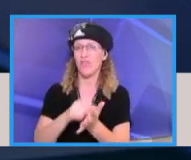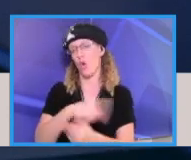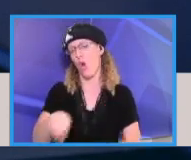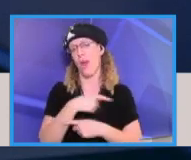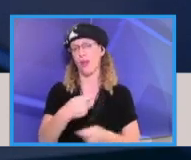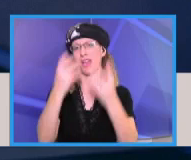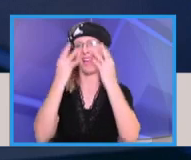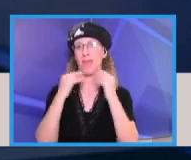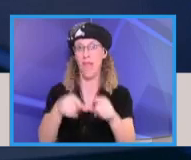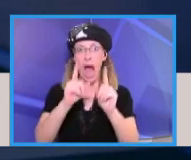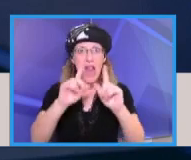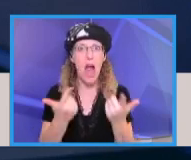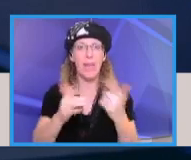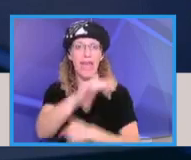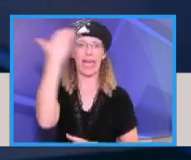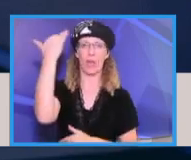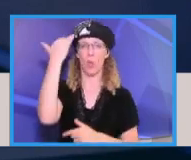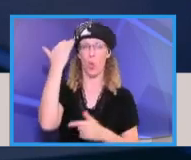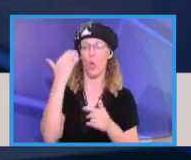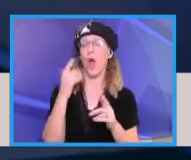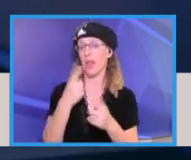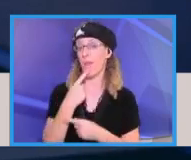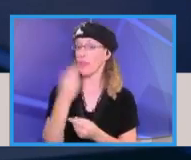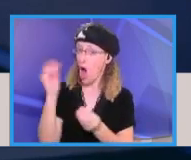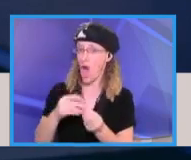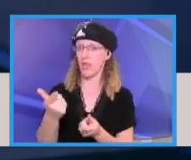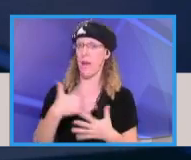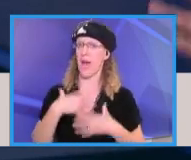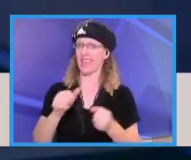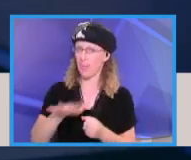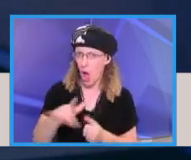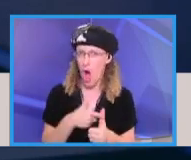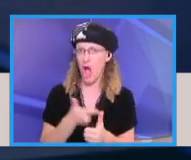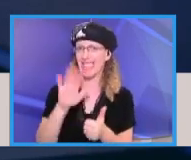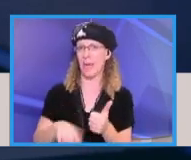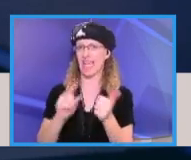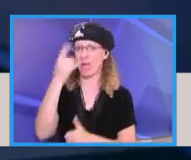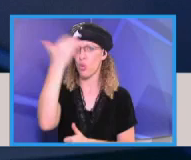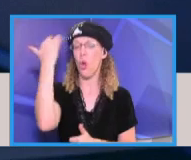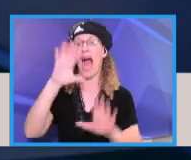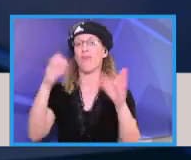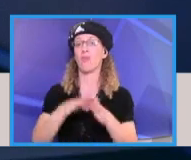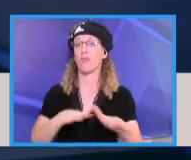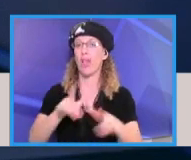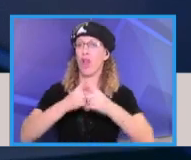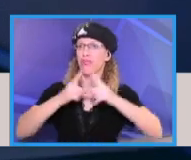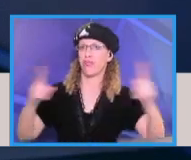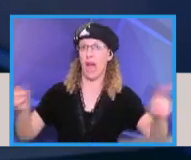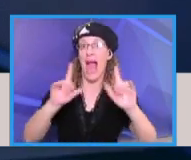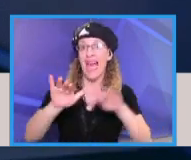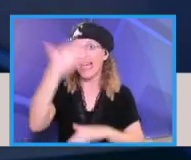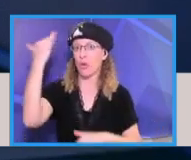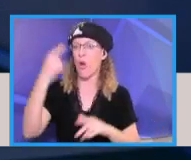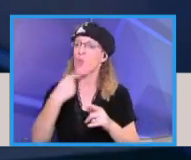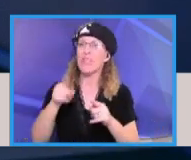מזה. אבל מדוע החריגו, ואל תשכח, אתה לא אמרת על עוד, החריגו גם את מערכת הביטחון, החריגו חברות ממשלתיות כאלה ואחרות. אבל למה? הכסף